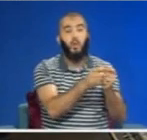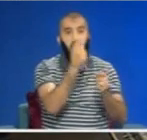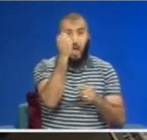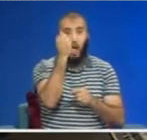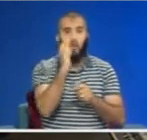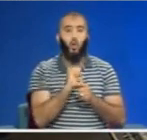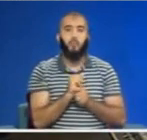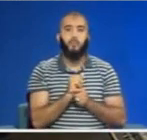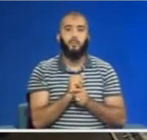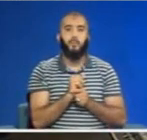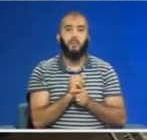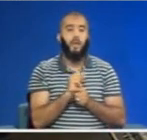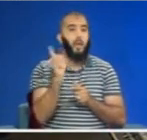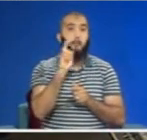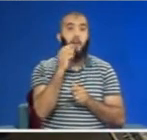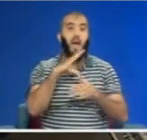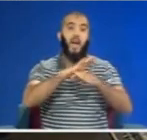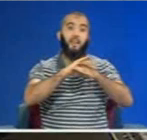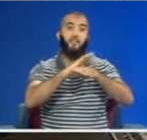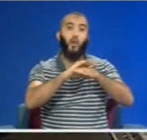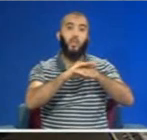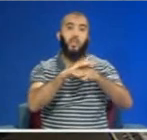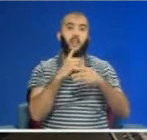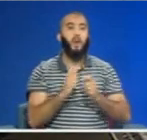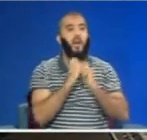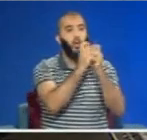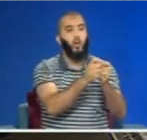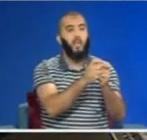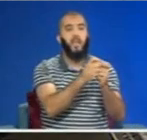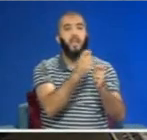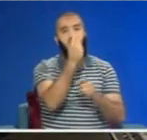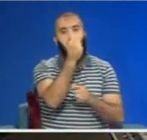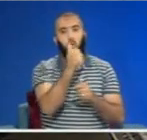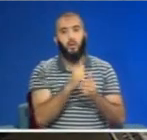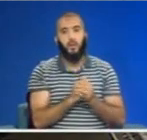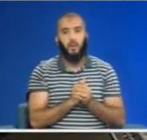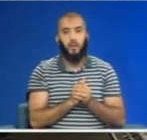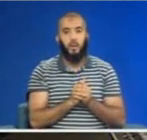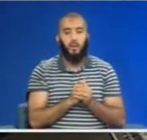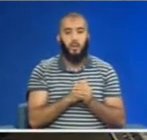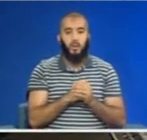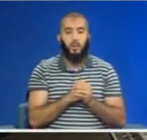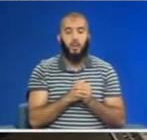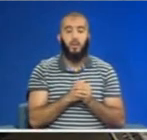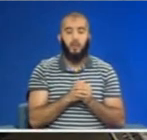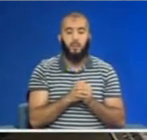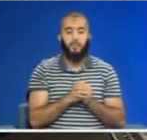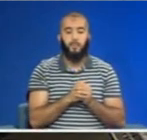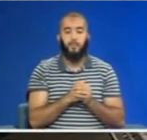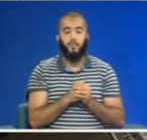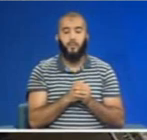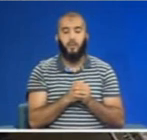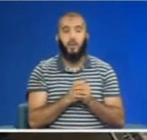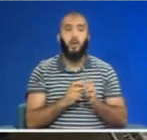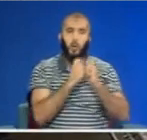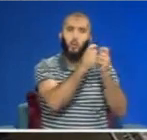قيمة الخروف الذي إحنا نعيدوا به، إحنا يعني العيد تاعنا حنا عطينا عليها مبلغ مالي